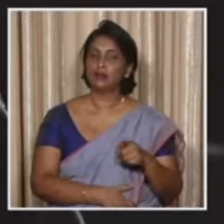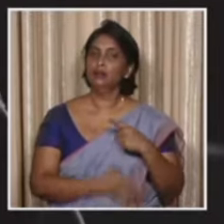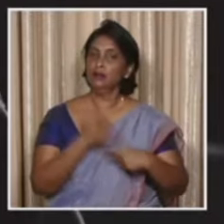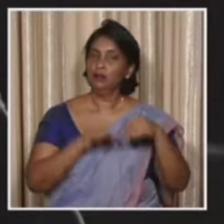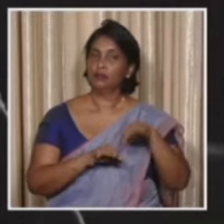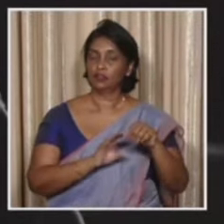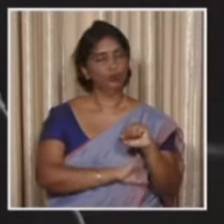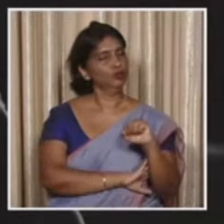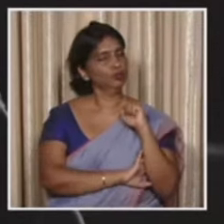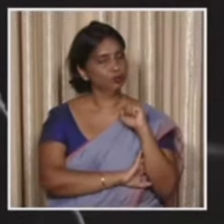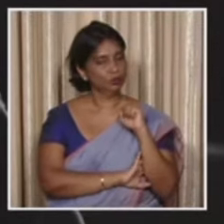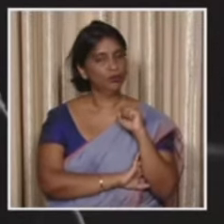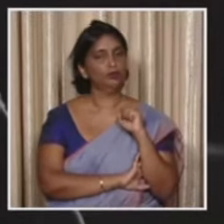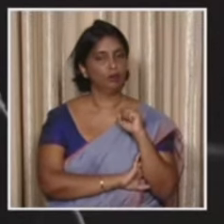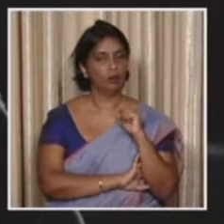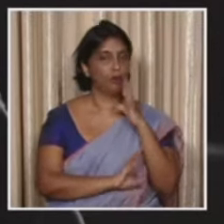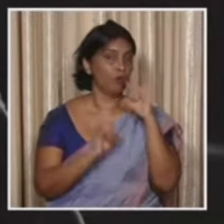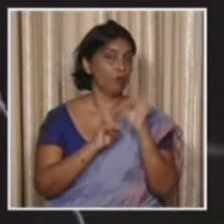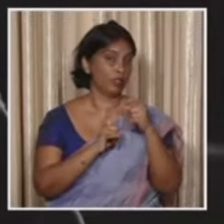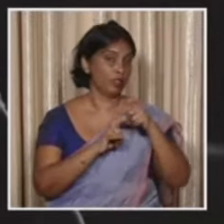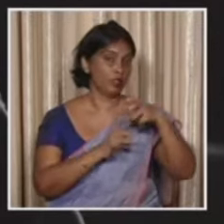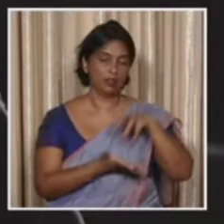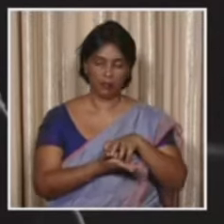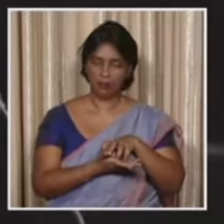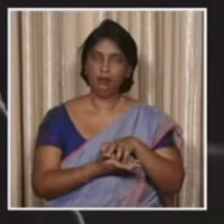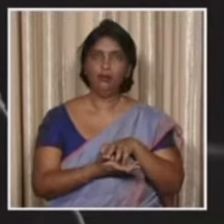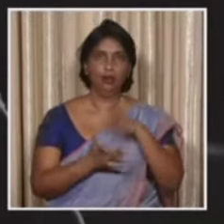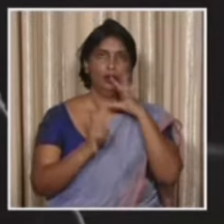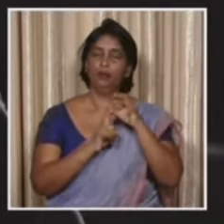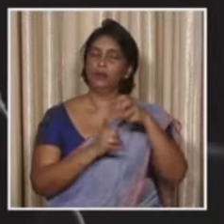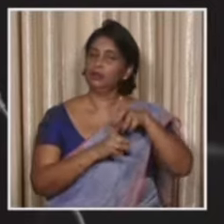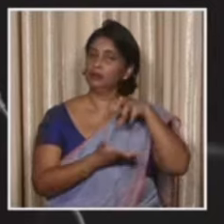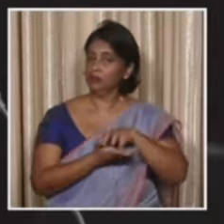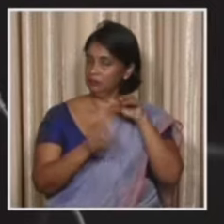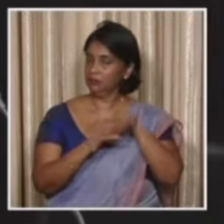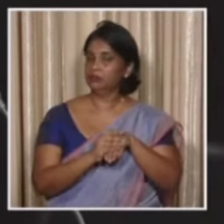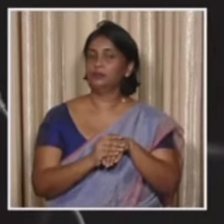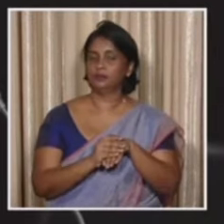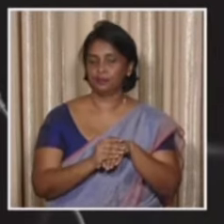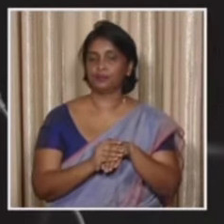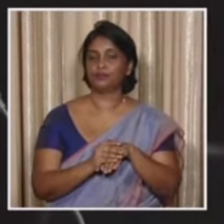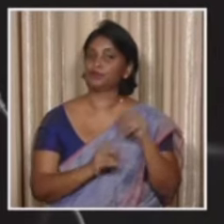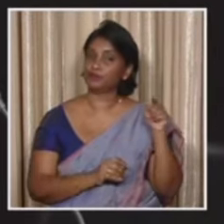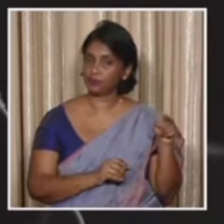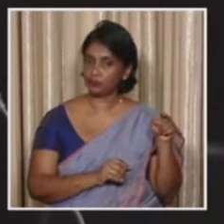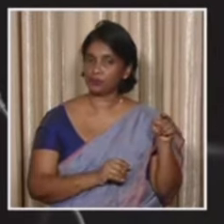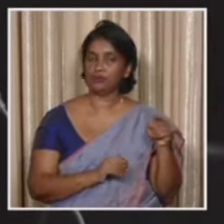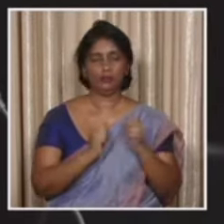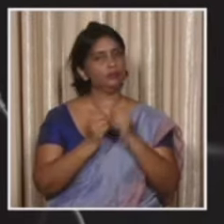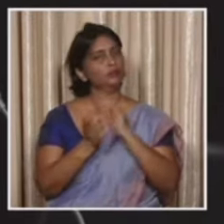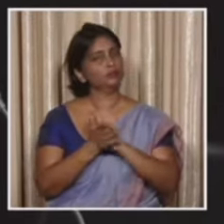தேசபாலன பௌருஷத்வாக் புத்தளம டிஸ்ட்ரிக்கே புத்தளம டிஸ்ட்ரிக்கே நியோஜனே கரமின் எதுமாகி